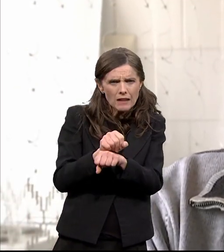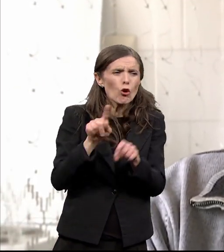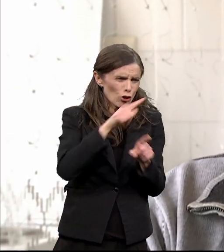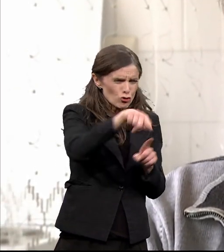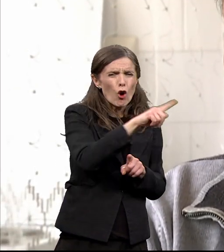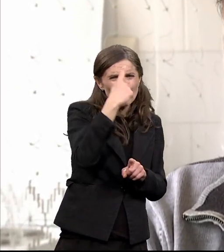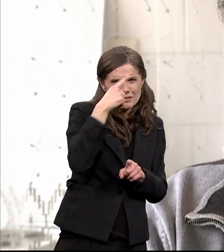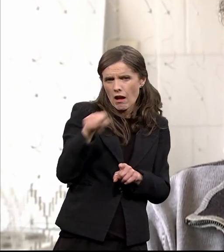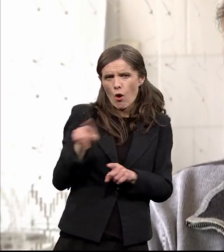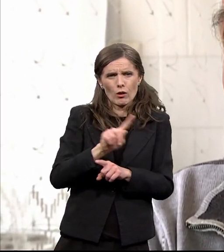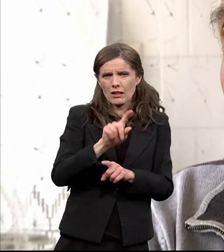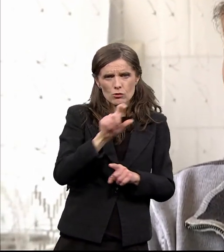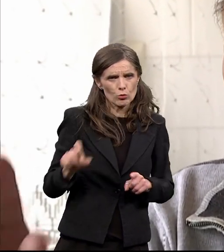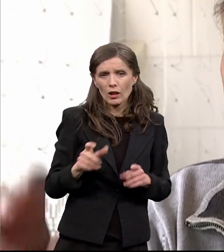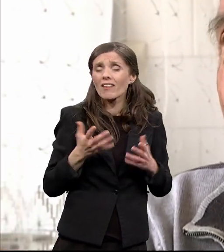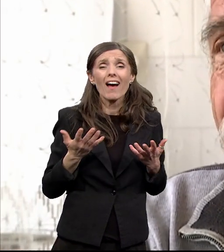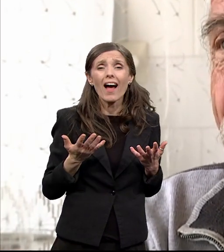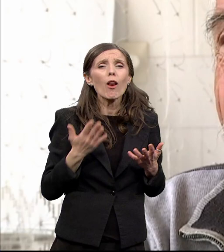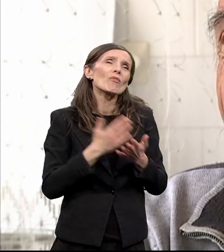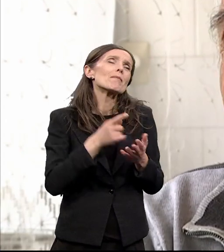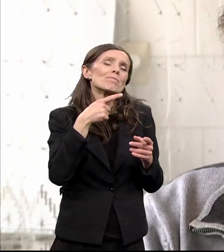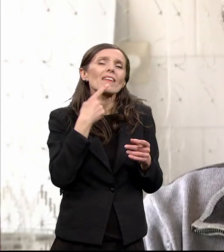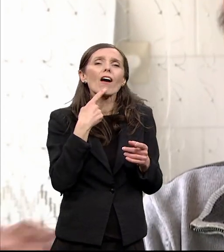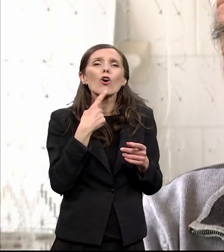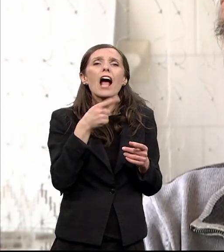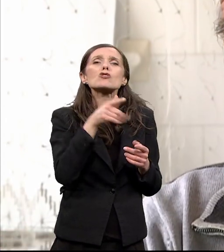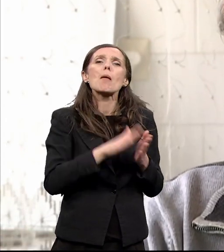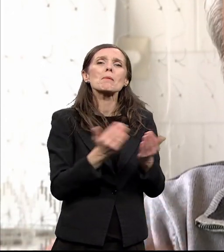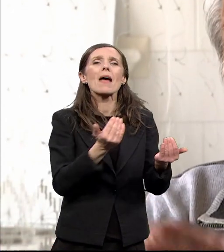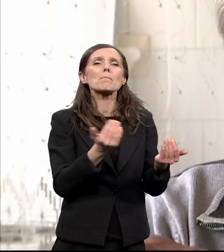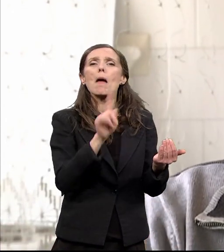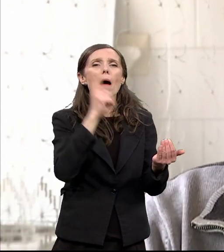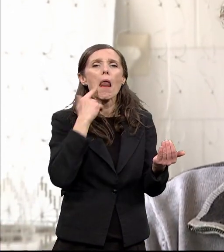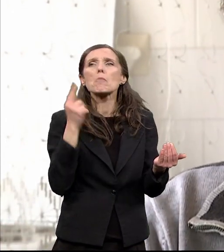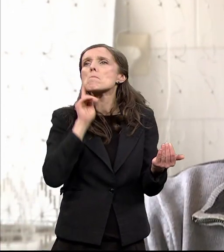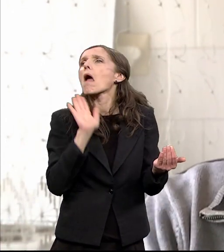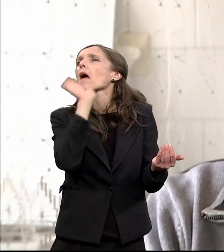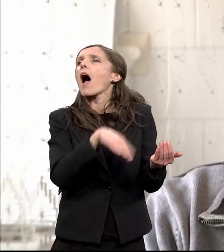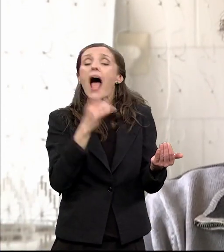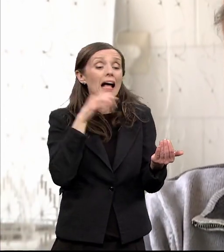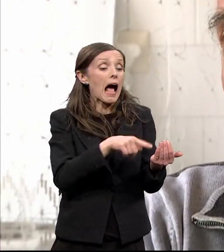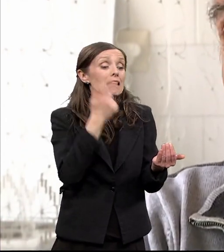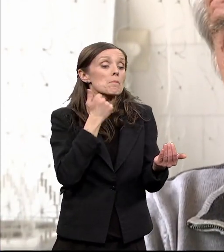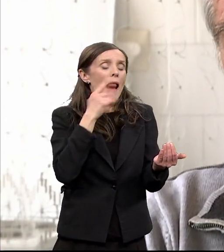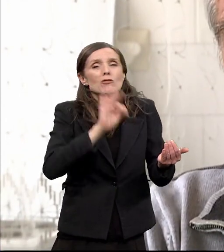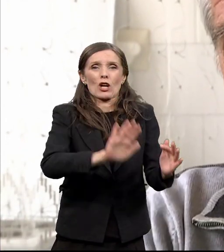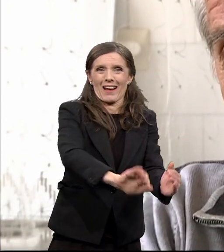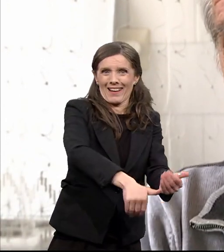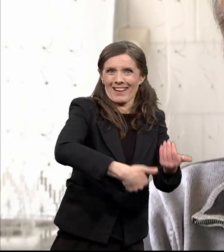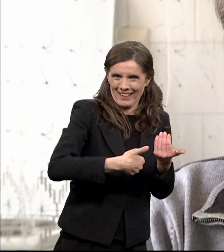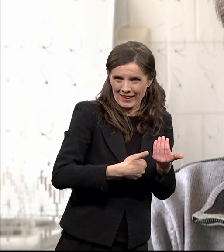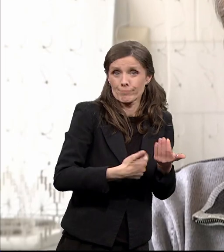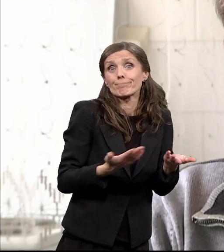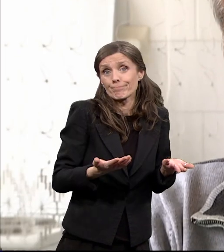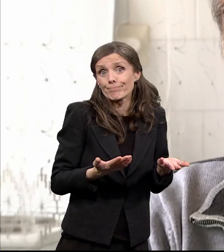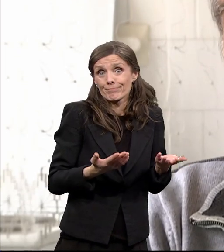nikoga dijete majka ne uzima dok ne zaplače. Majka rođena koja ga je rodila zaboravi da dijete, ali kad zaplače ona